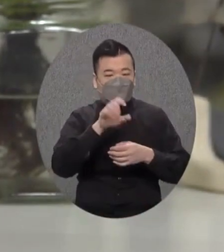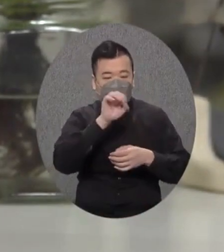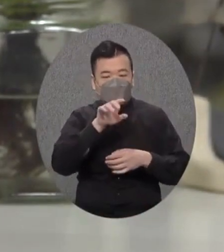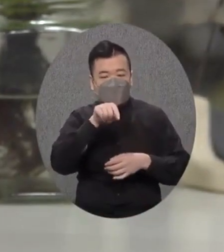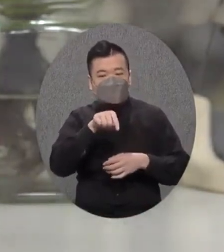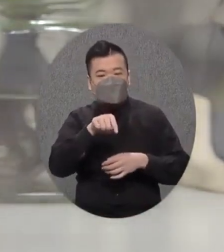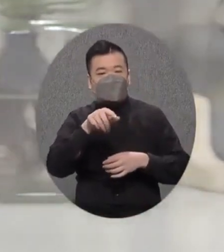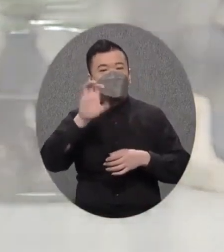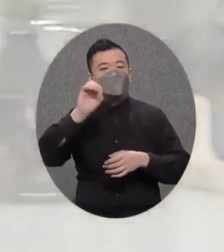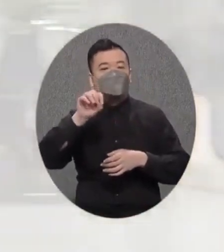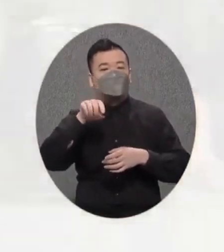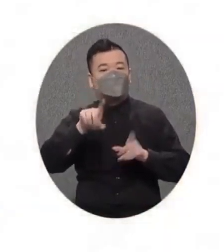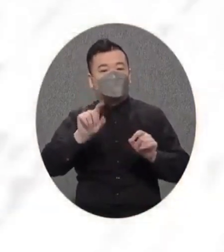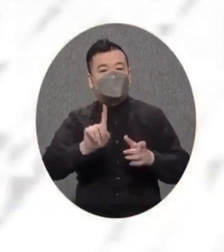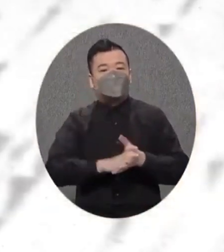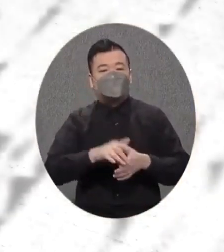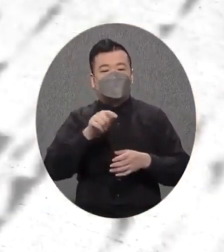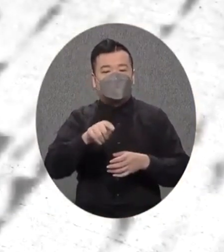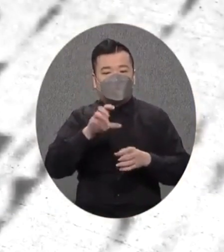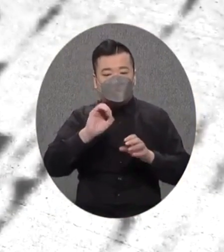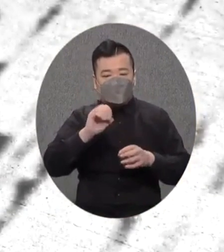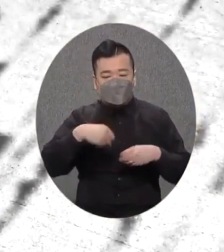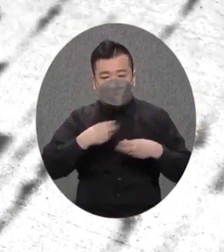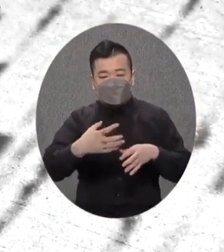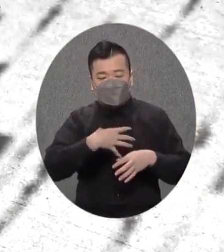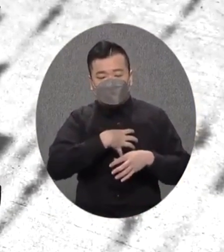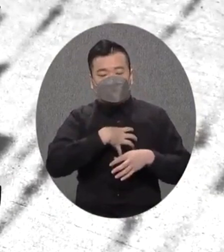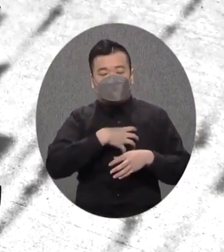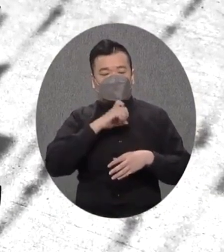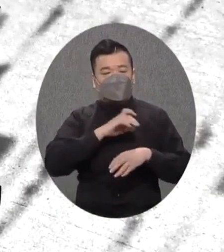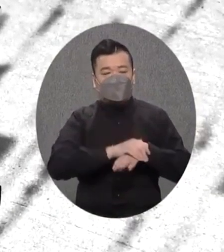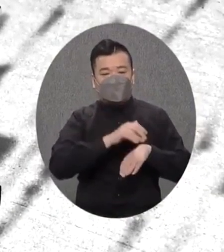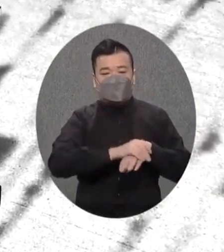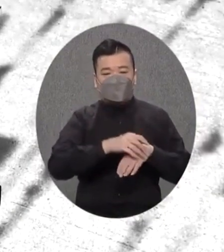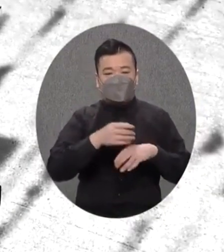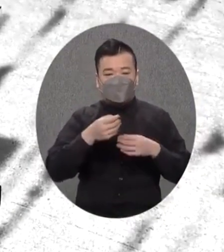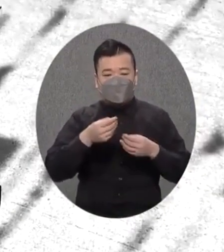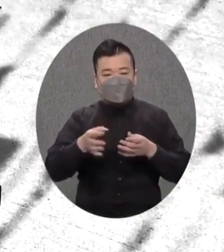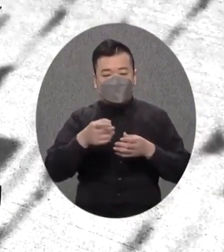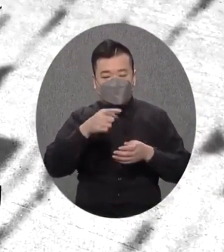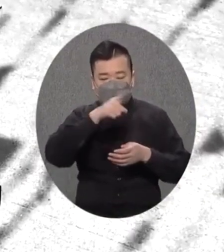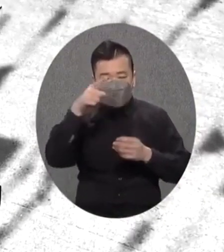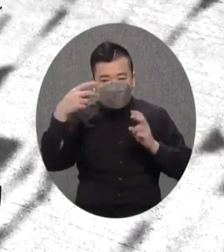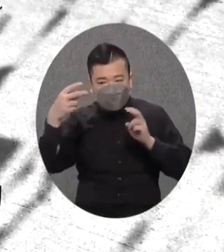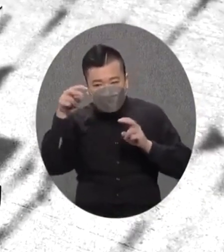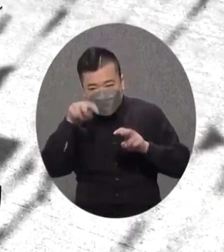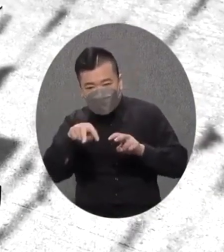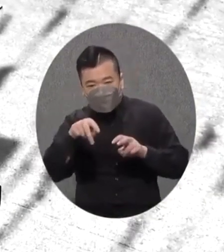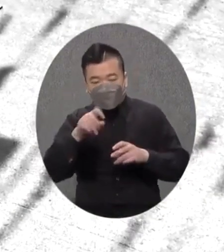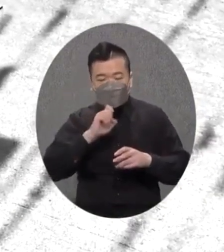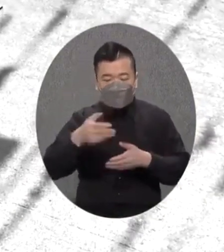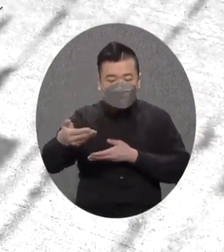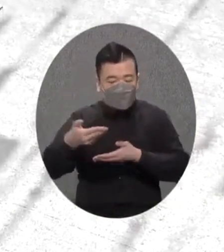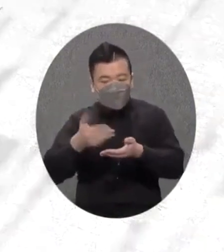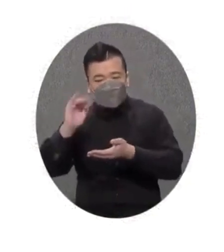啦，白色是被人留下一個空間，可以等讀者或者我們和觀眾可以多些互動。